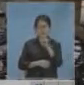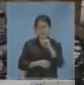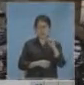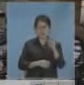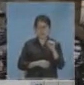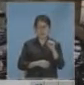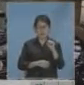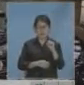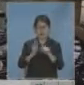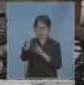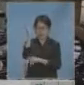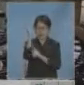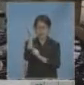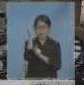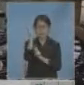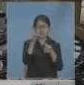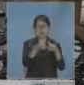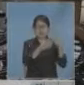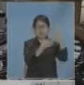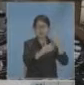ษฎรจังหวัดตรังพรรคประชาธิ